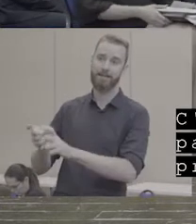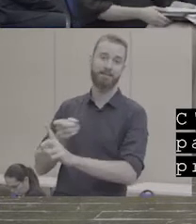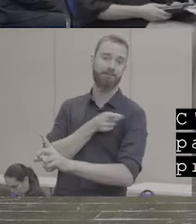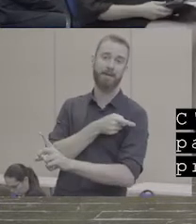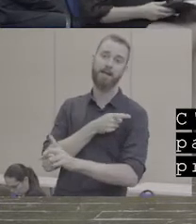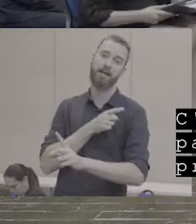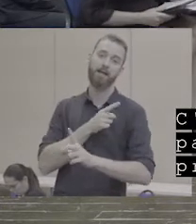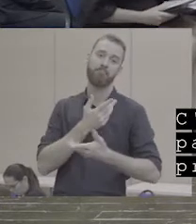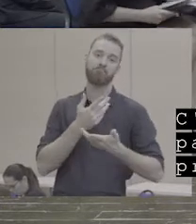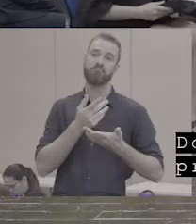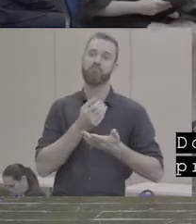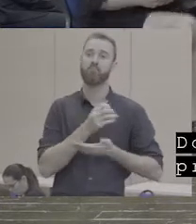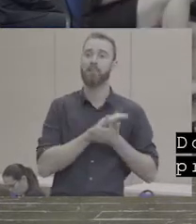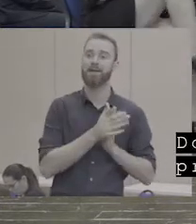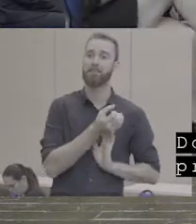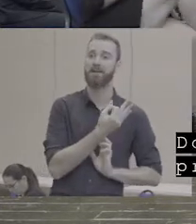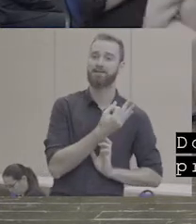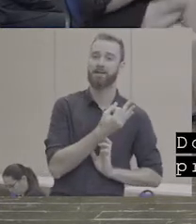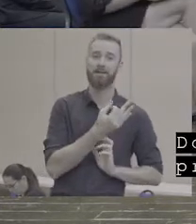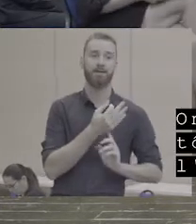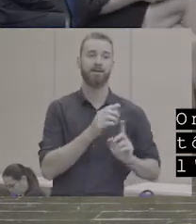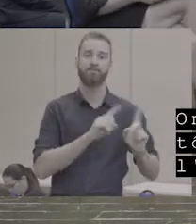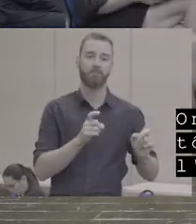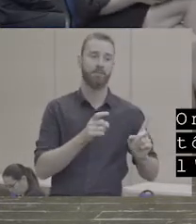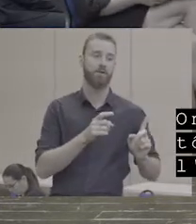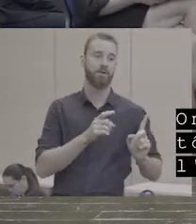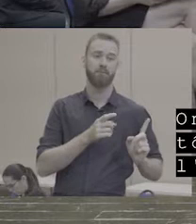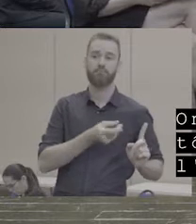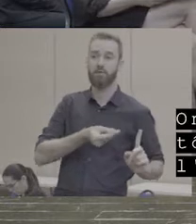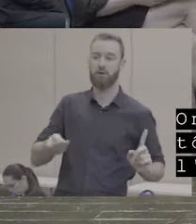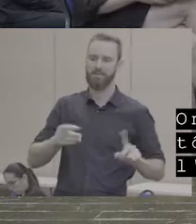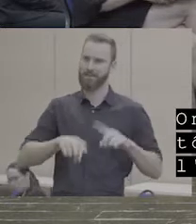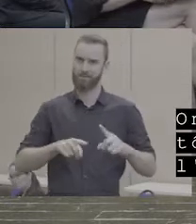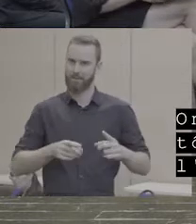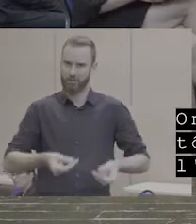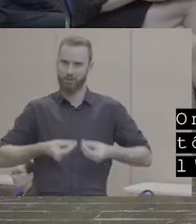par les promoteurs immobiliers privés. Donc, des fois, ça peut poser problème. On avait parlé un peu plus tôt